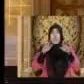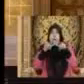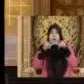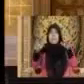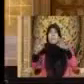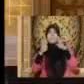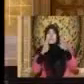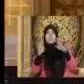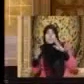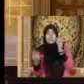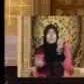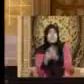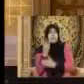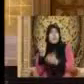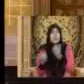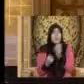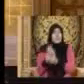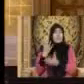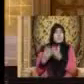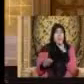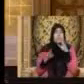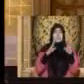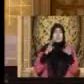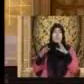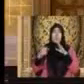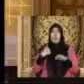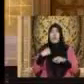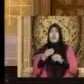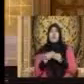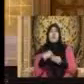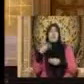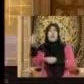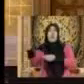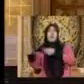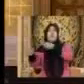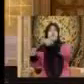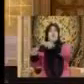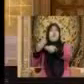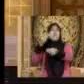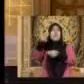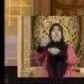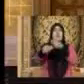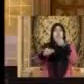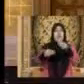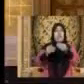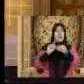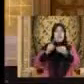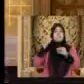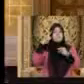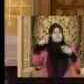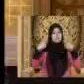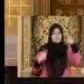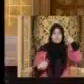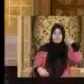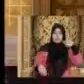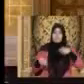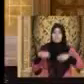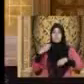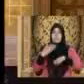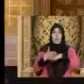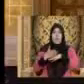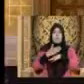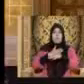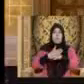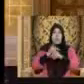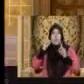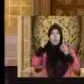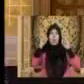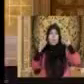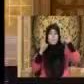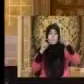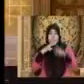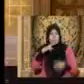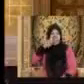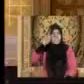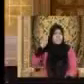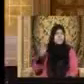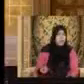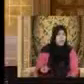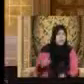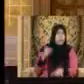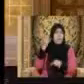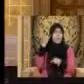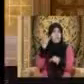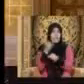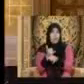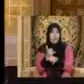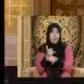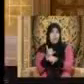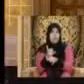هذه الأخبار؟ فعندما نتناقلها بدون تريث وبدون تثبت، يقع أنه